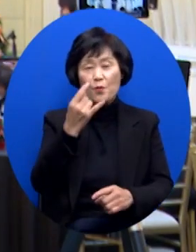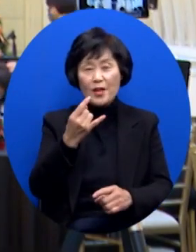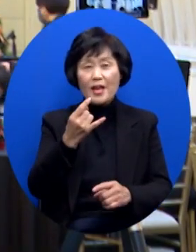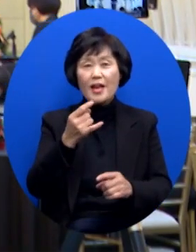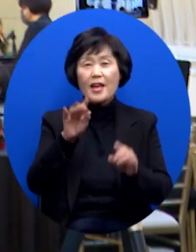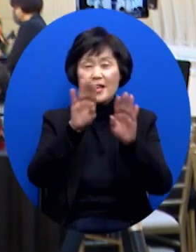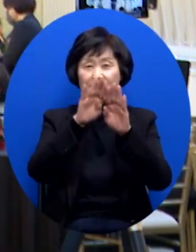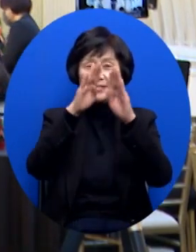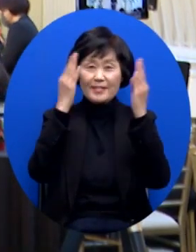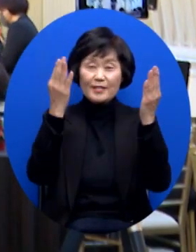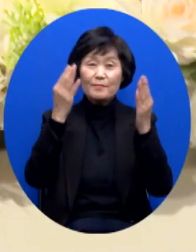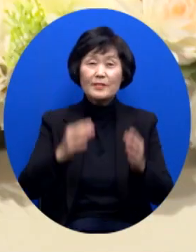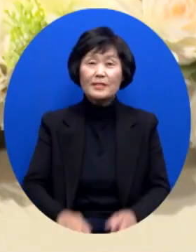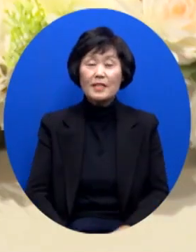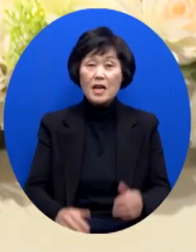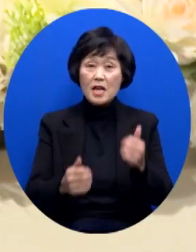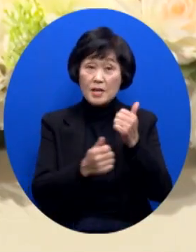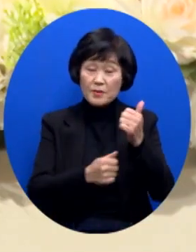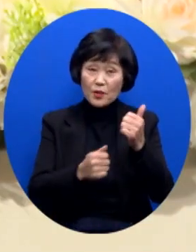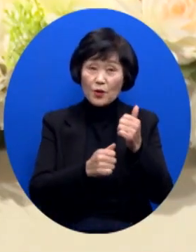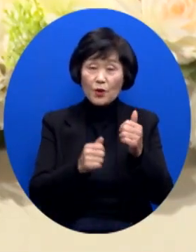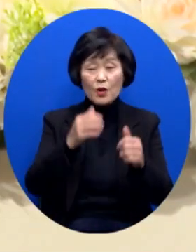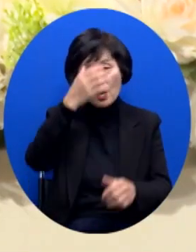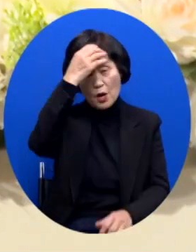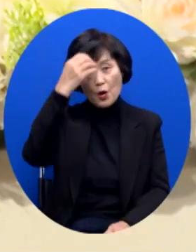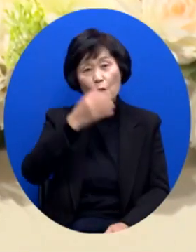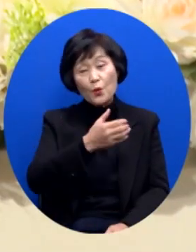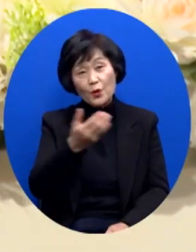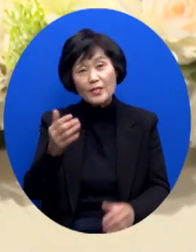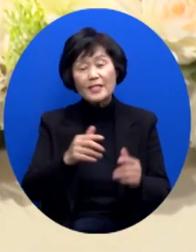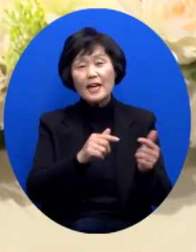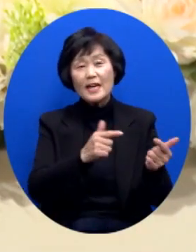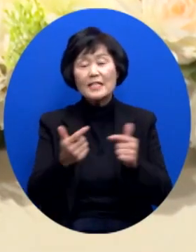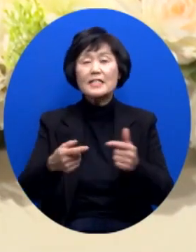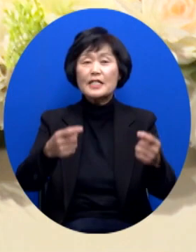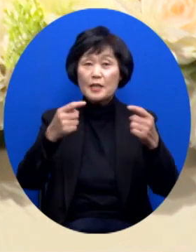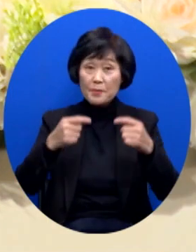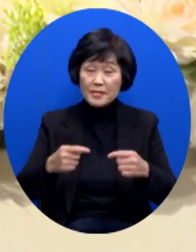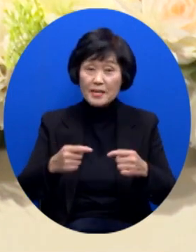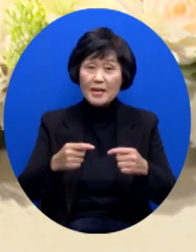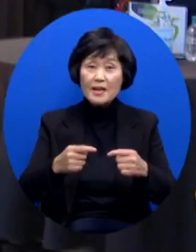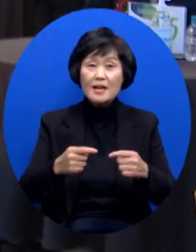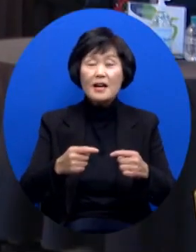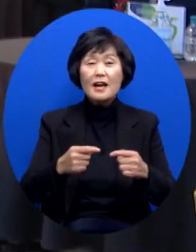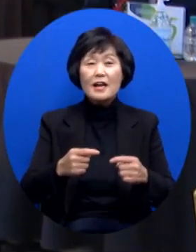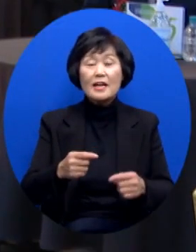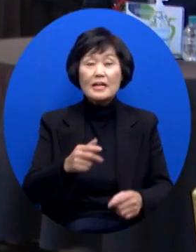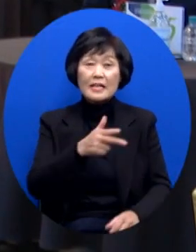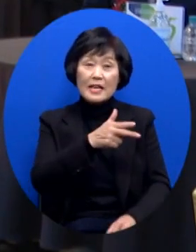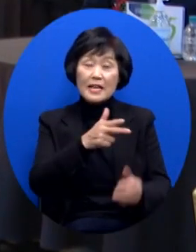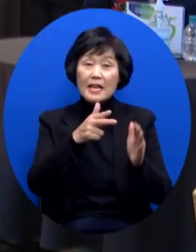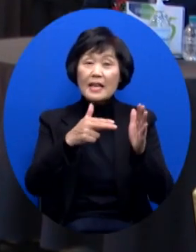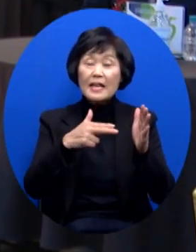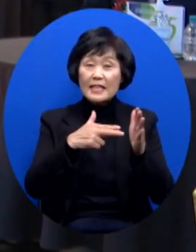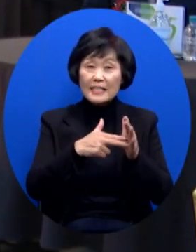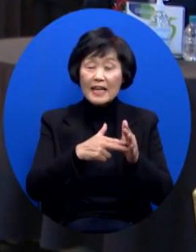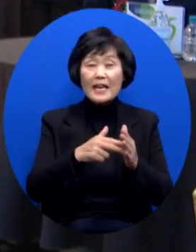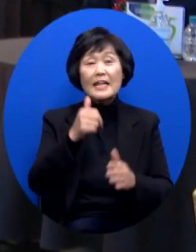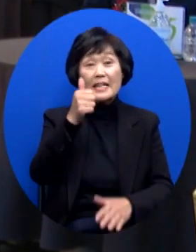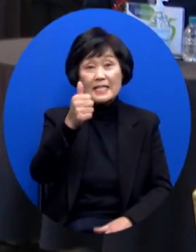교계 인사를 비롯해 임직원과 후원자들이 참석한 가운데 환영사를 전한 재단 이사장 유만성